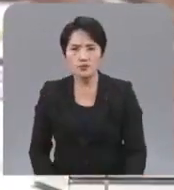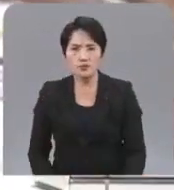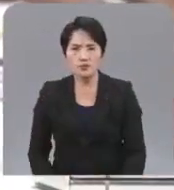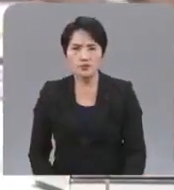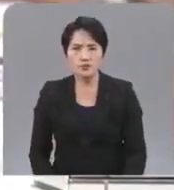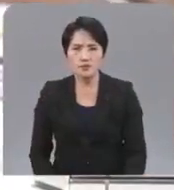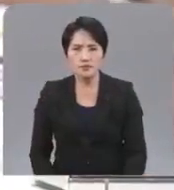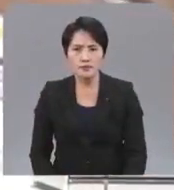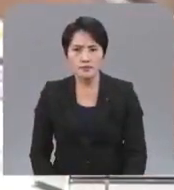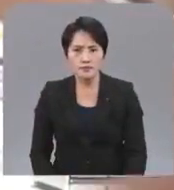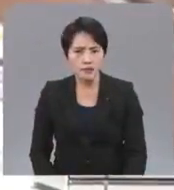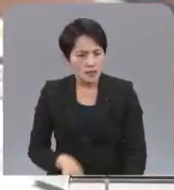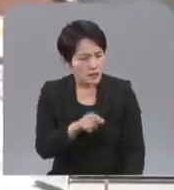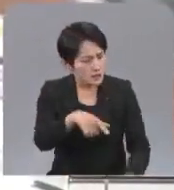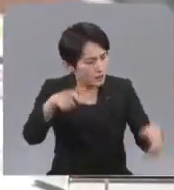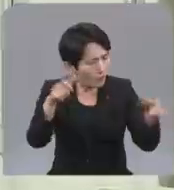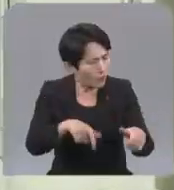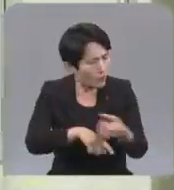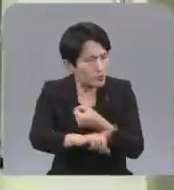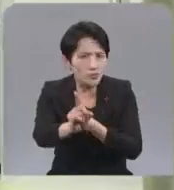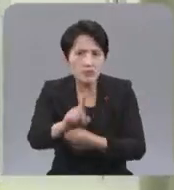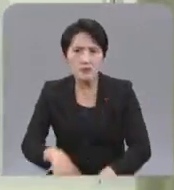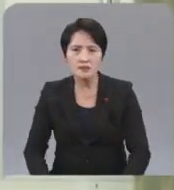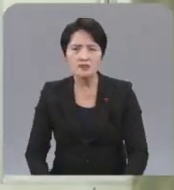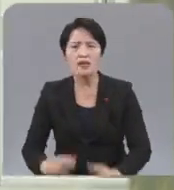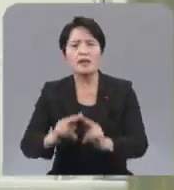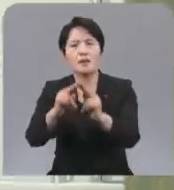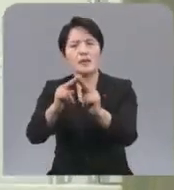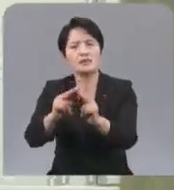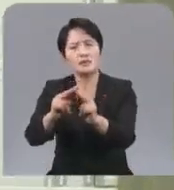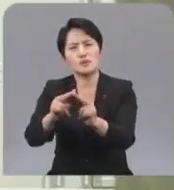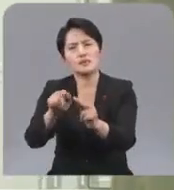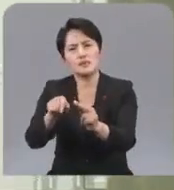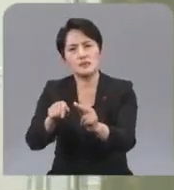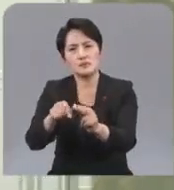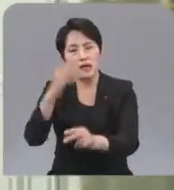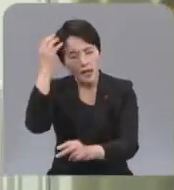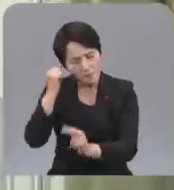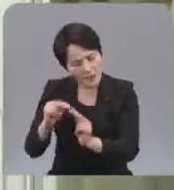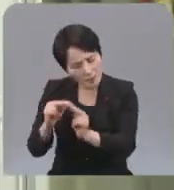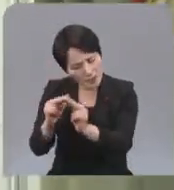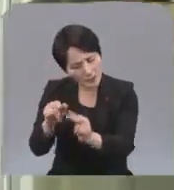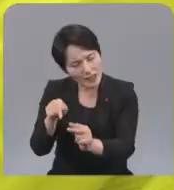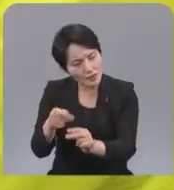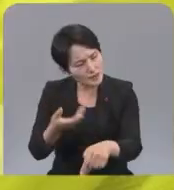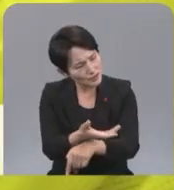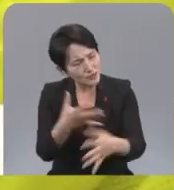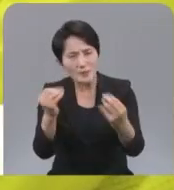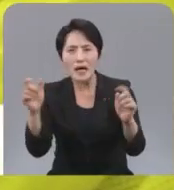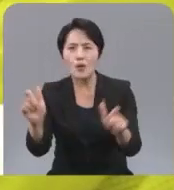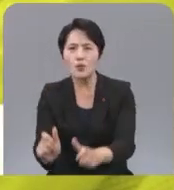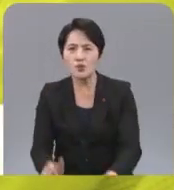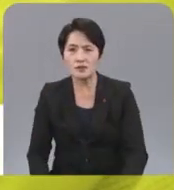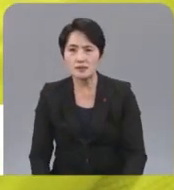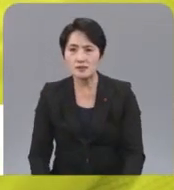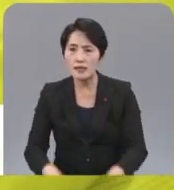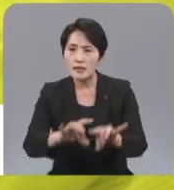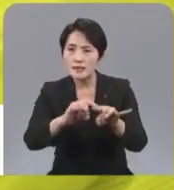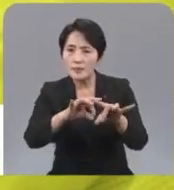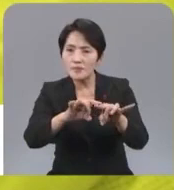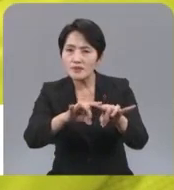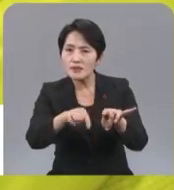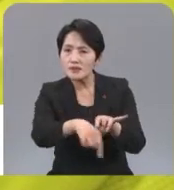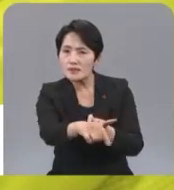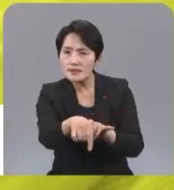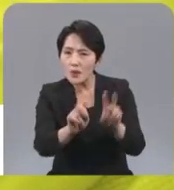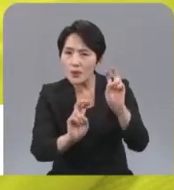と去年の営業利益は6兆5400億で昨に比べてお85%減少し